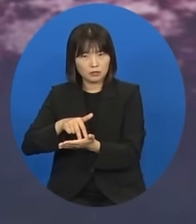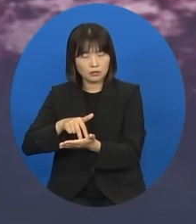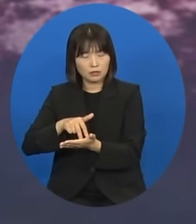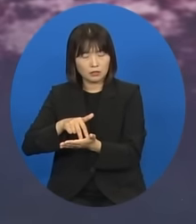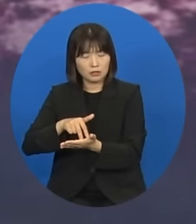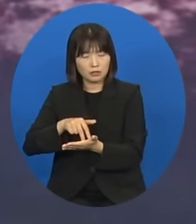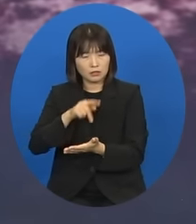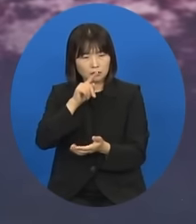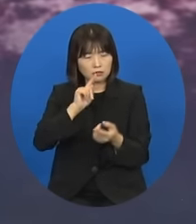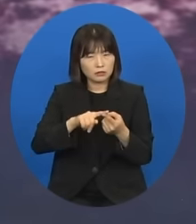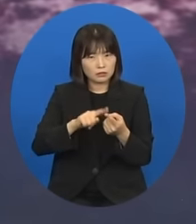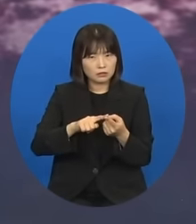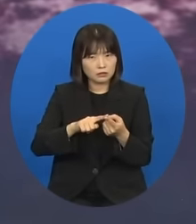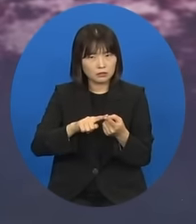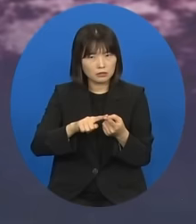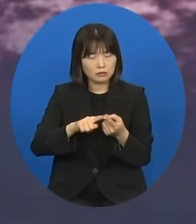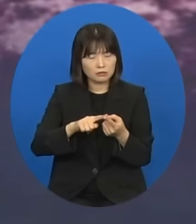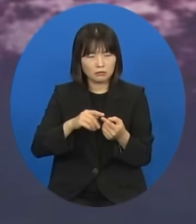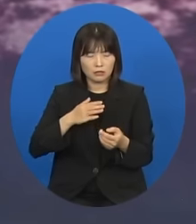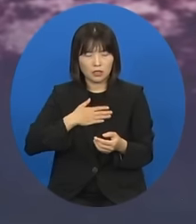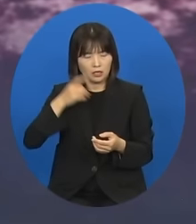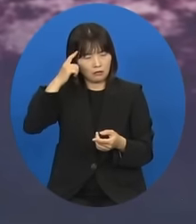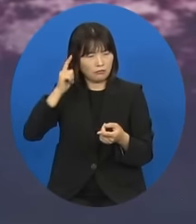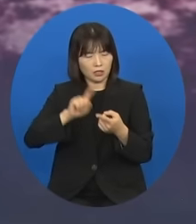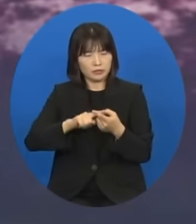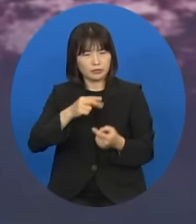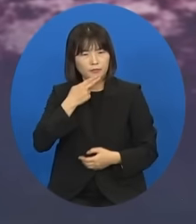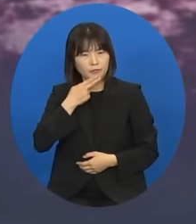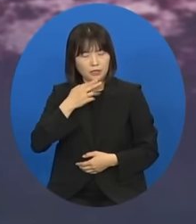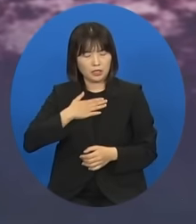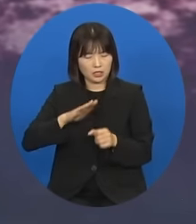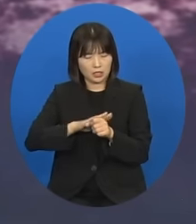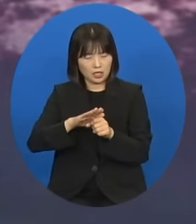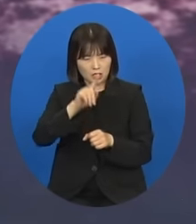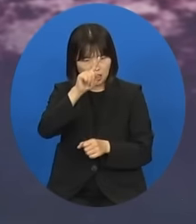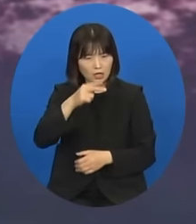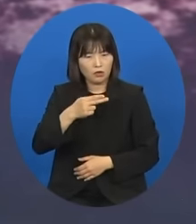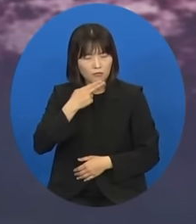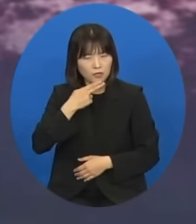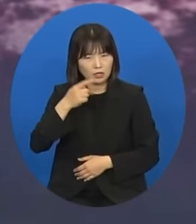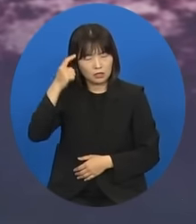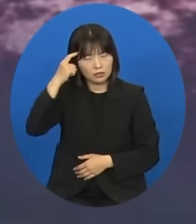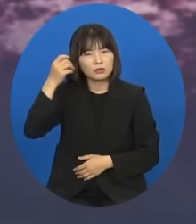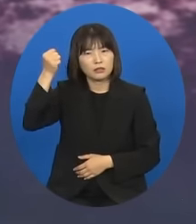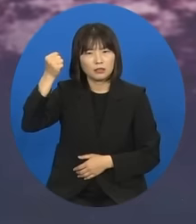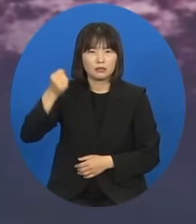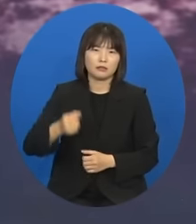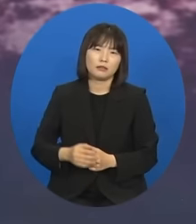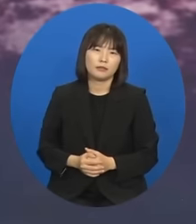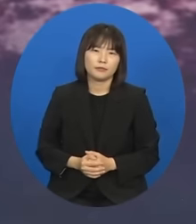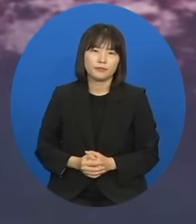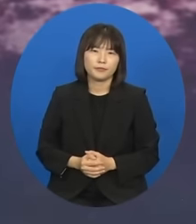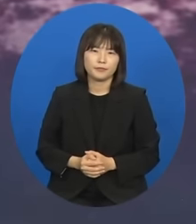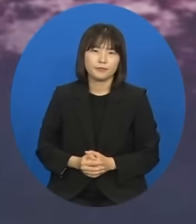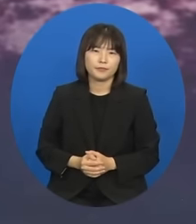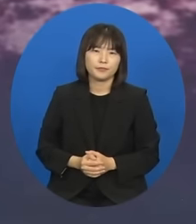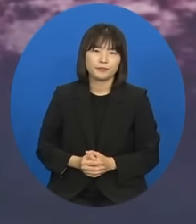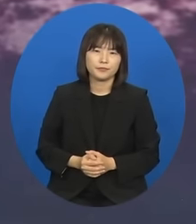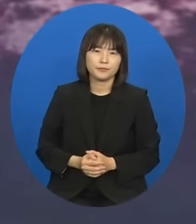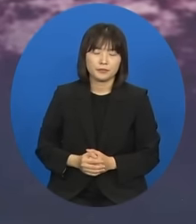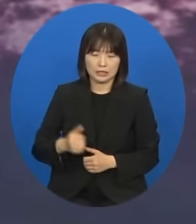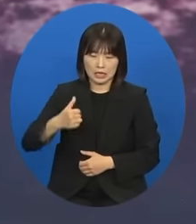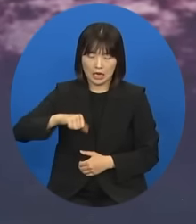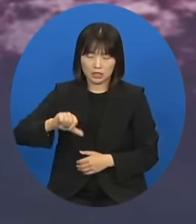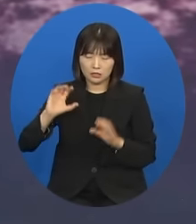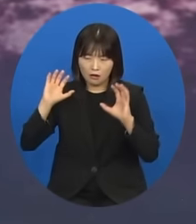어떻게 받아들이냐 나에게 관심이 없구나 날 사랑하지 않는구나 이렇게 해석을 하는 거예요 그래서이 아들이